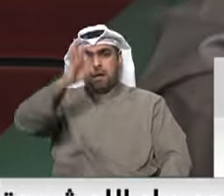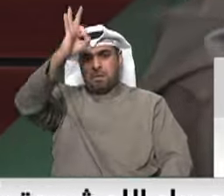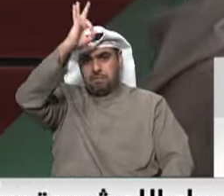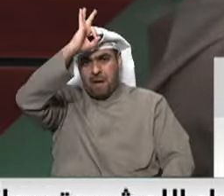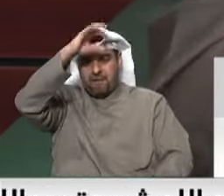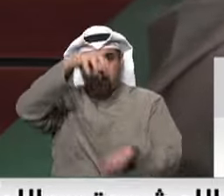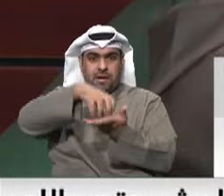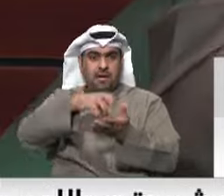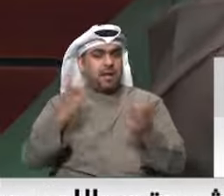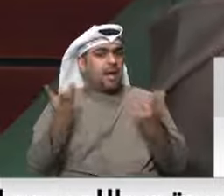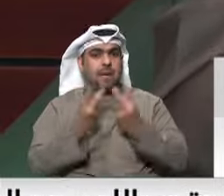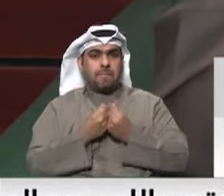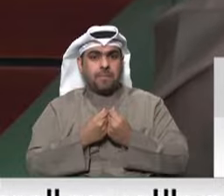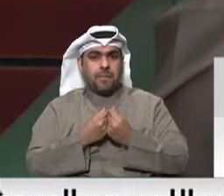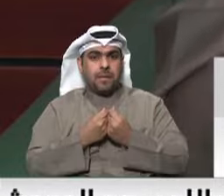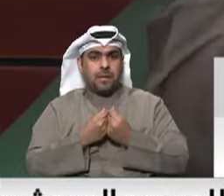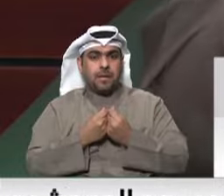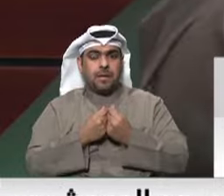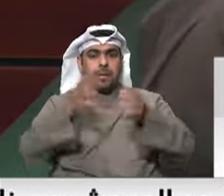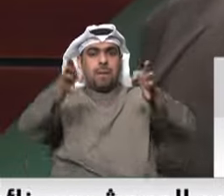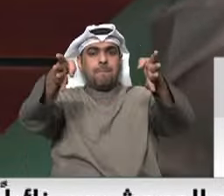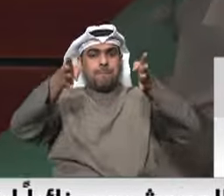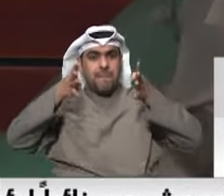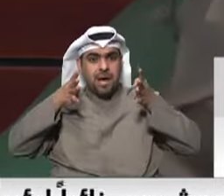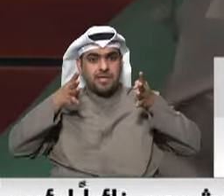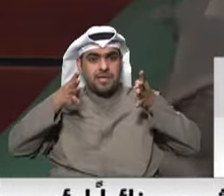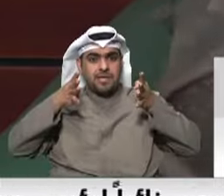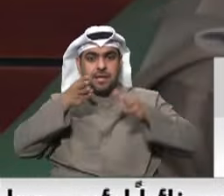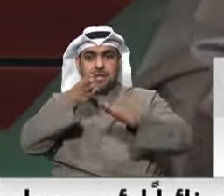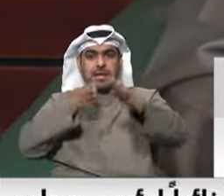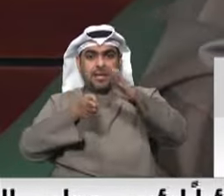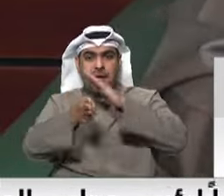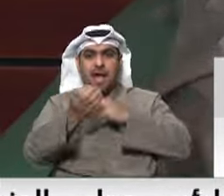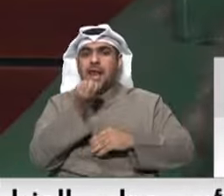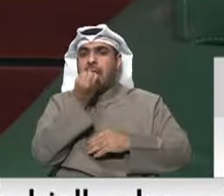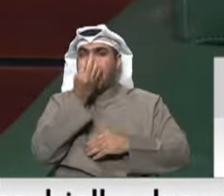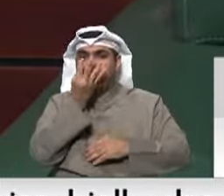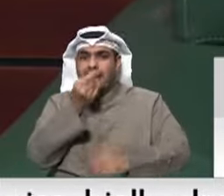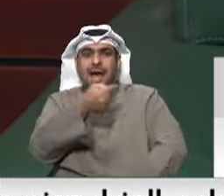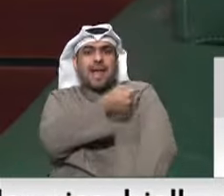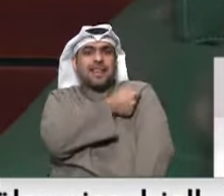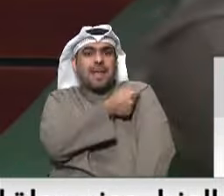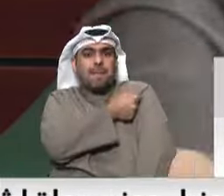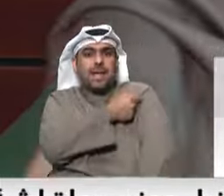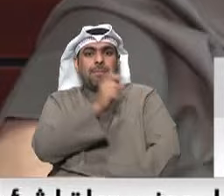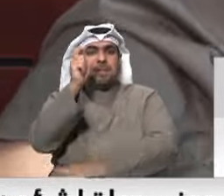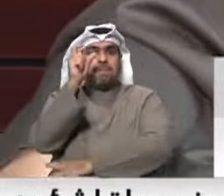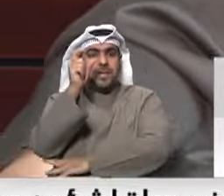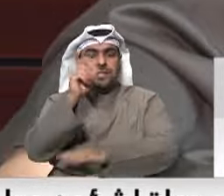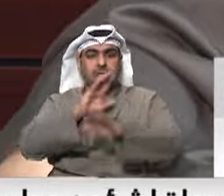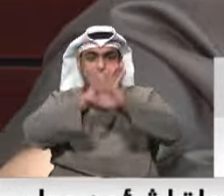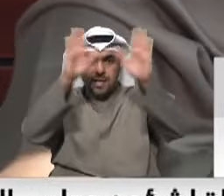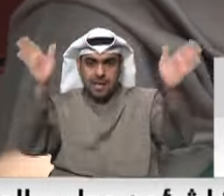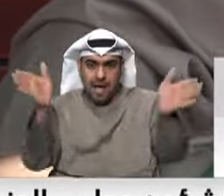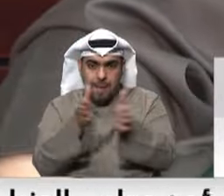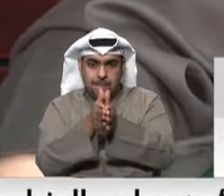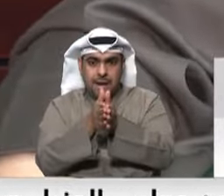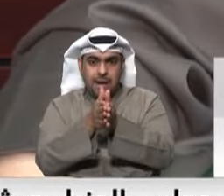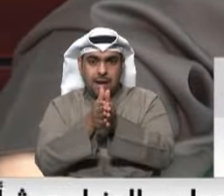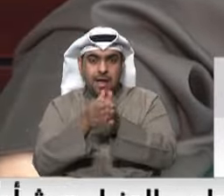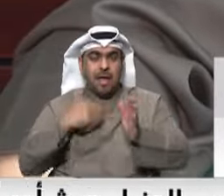وسائل نقل وسائل راحه طرق وما الى ذلك زين هذا كله محكوم في شنو في